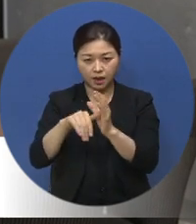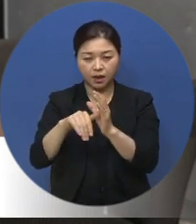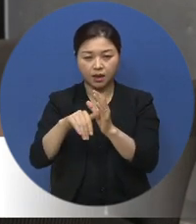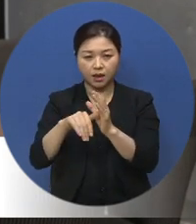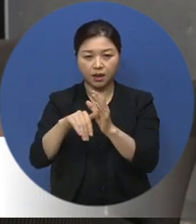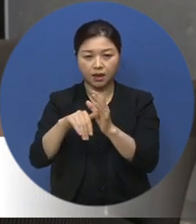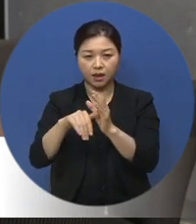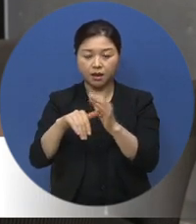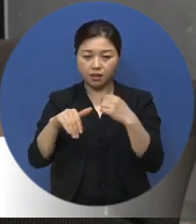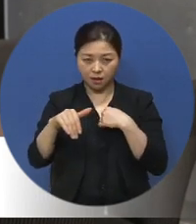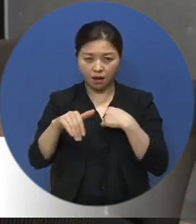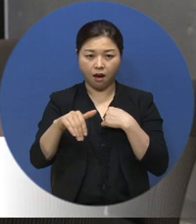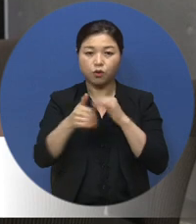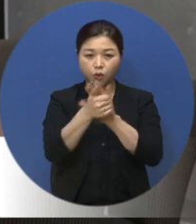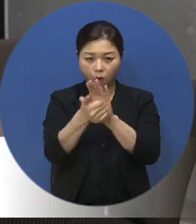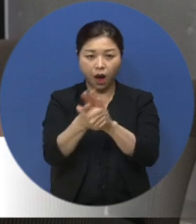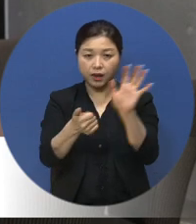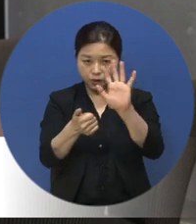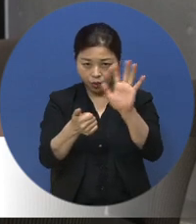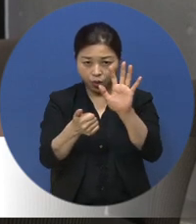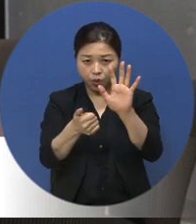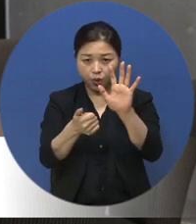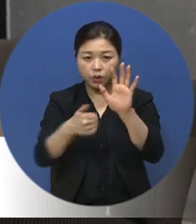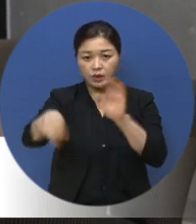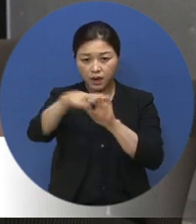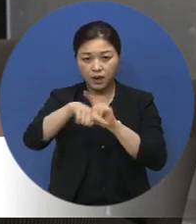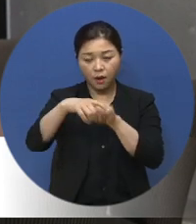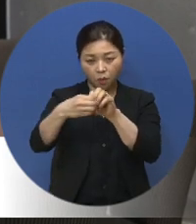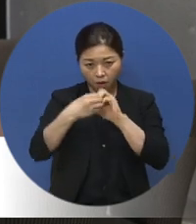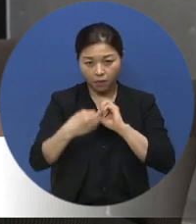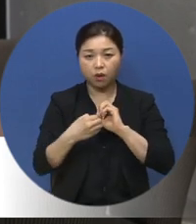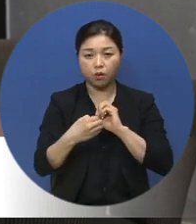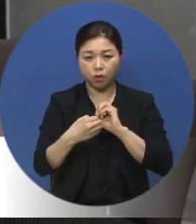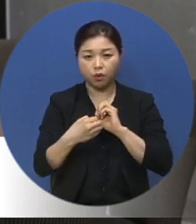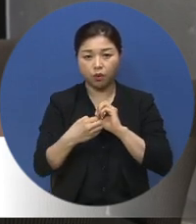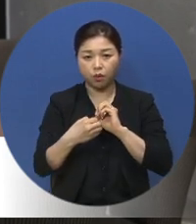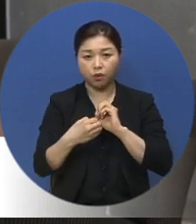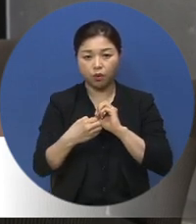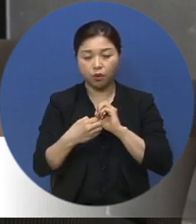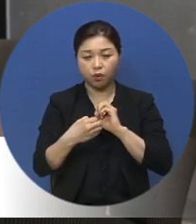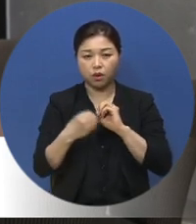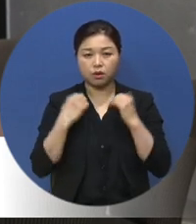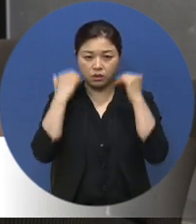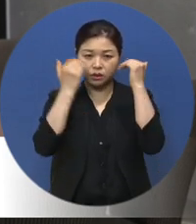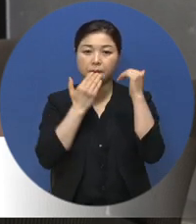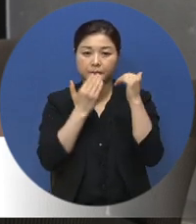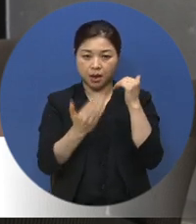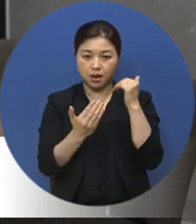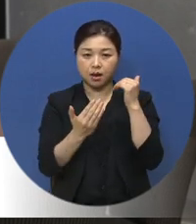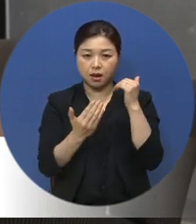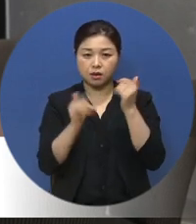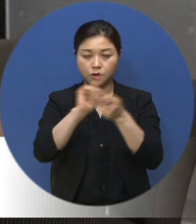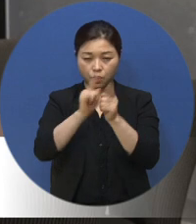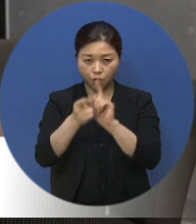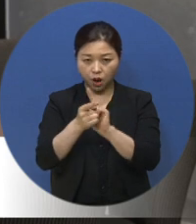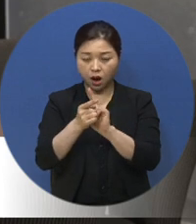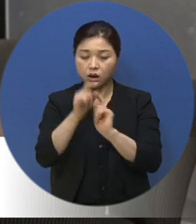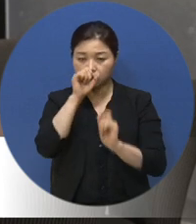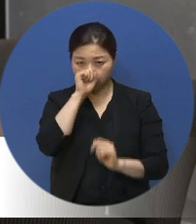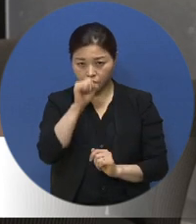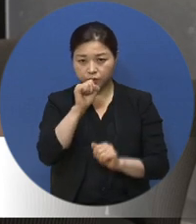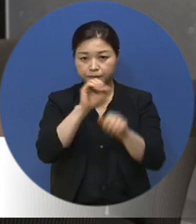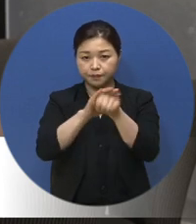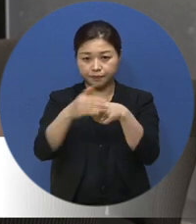또 멘토링이 되는 게 아니라 그분들한테 더 제가 영향받고 또 성장해 나갈 수 있는 서로가